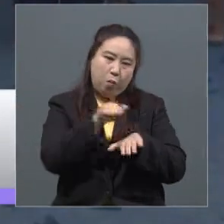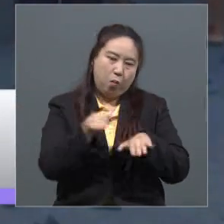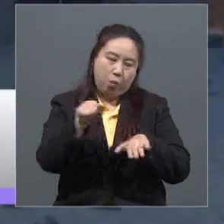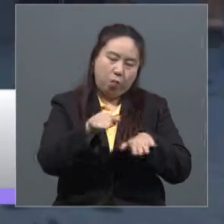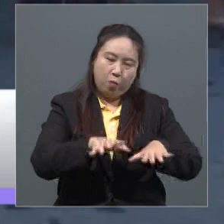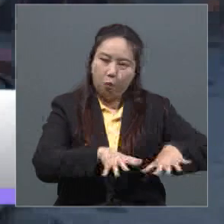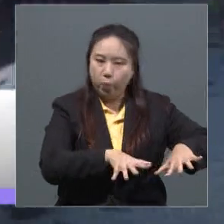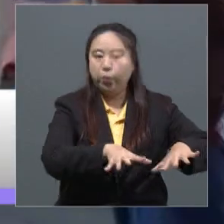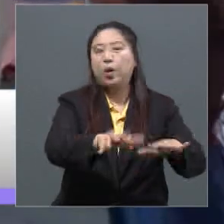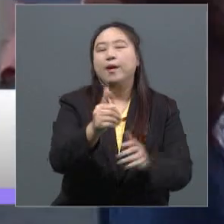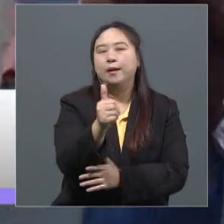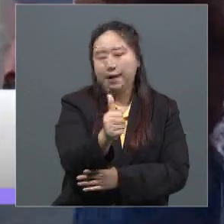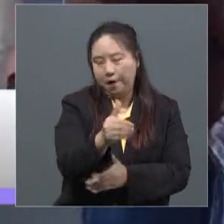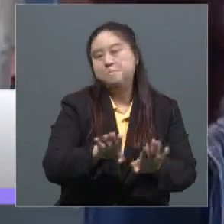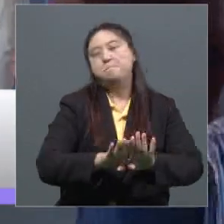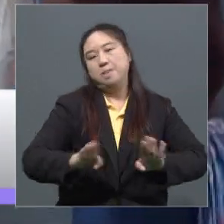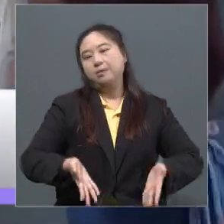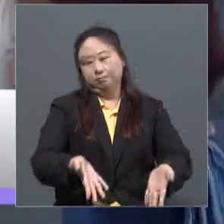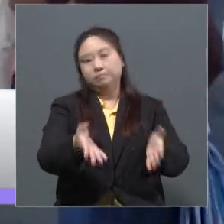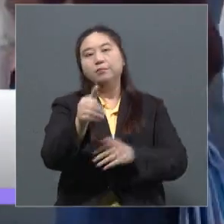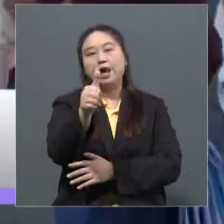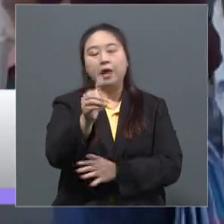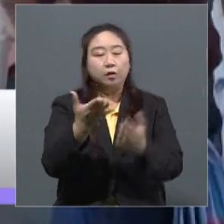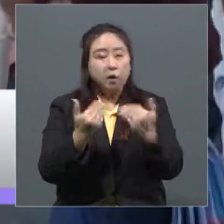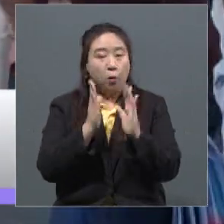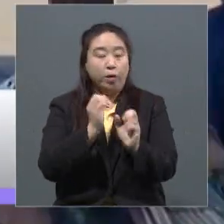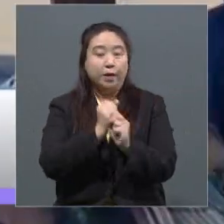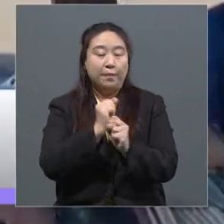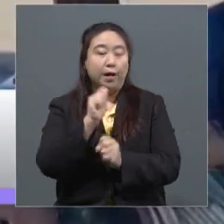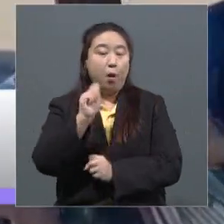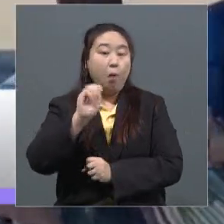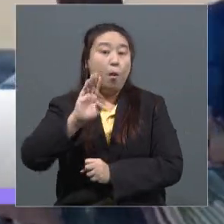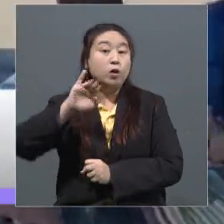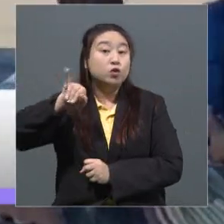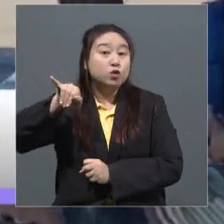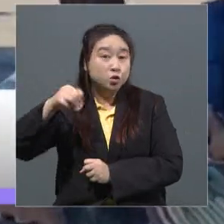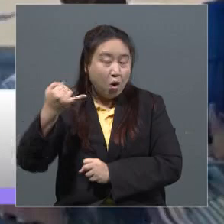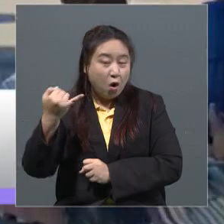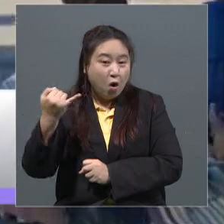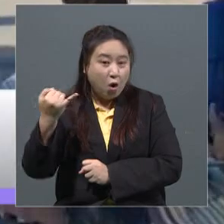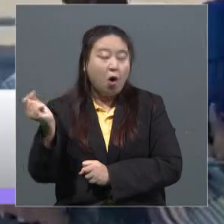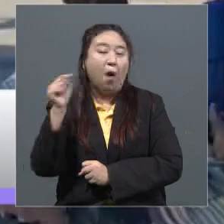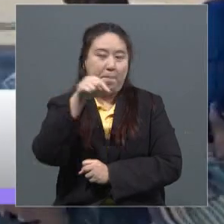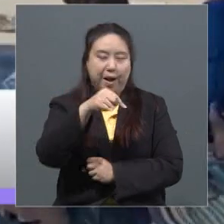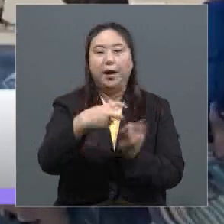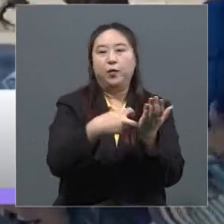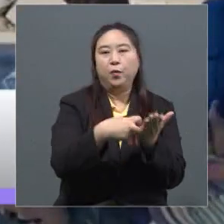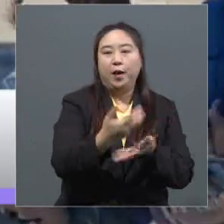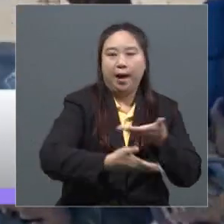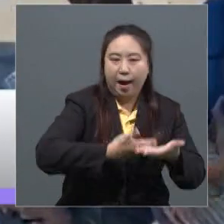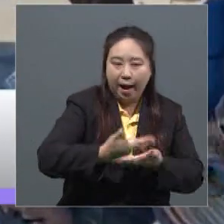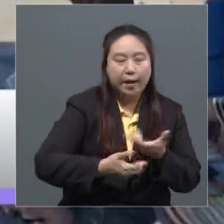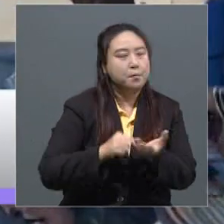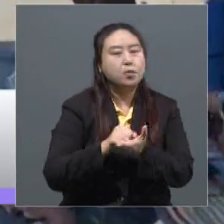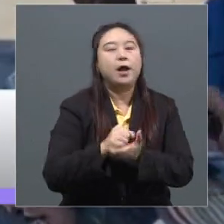ตินะครับเปิดให้บริการตามปกติทำให้เจ้าหน้าที่อบจ.สงขลาก็ได้ประจำจุดจำหน่ายตั๋วแล้วก็จุดบริการแพขนานย